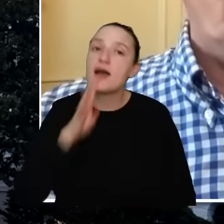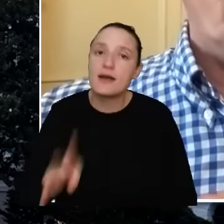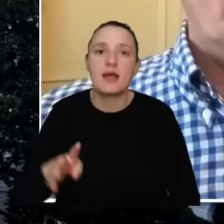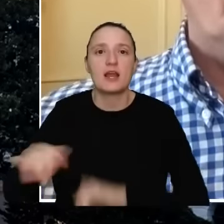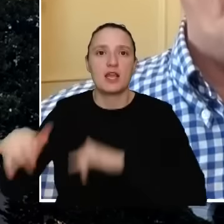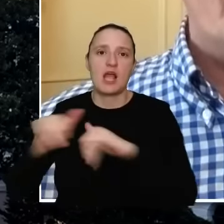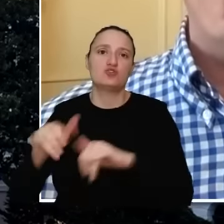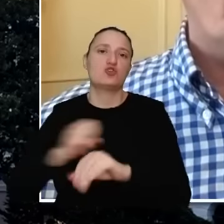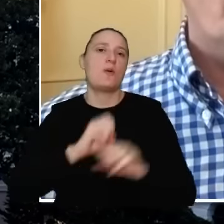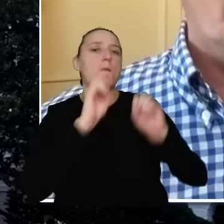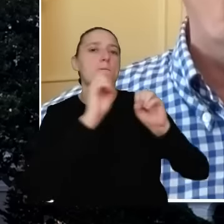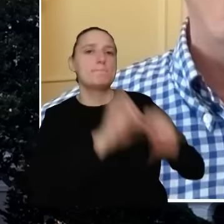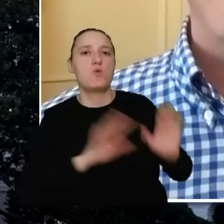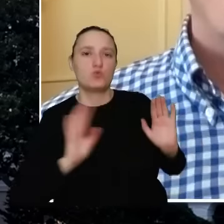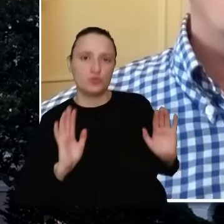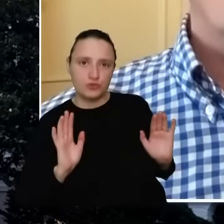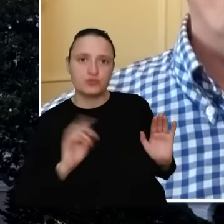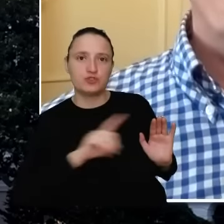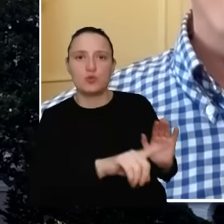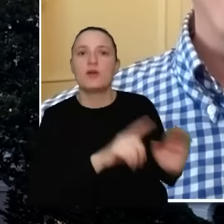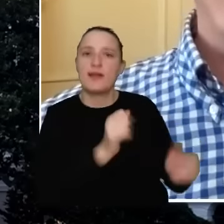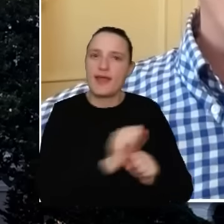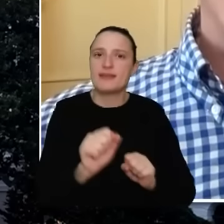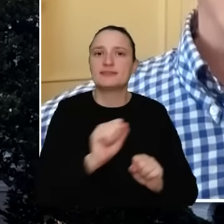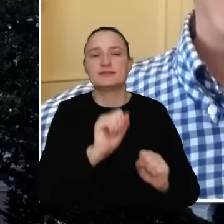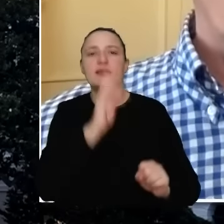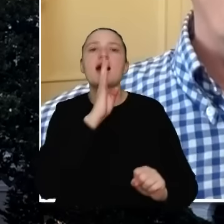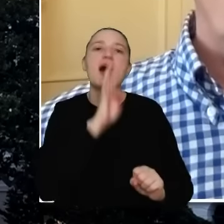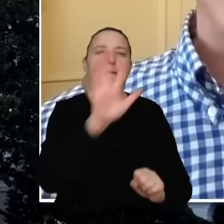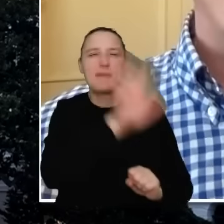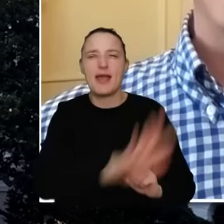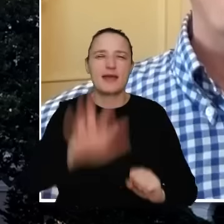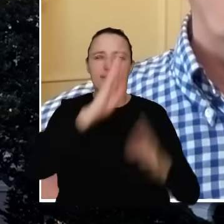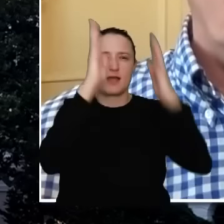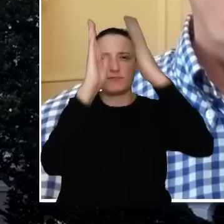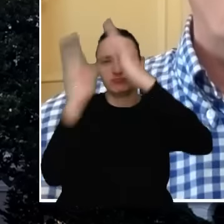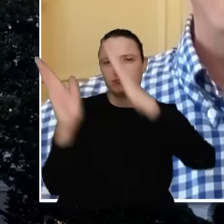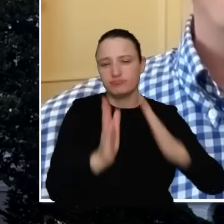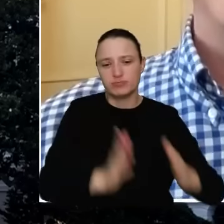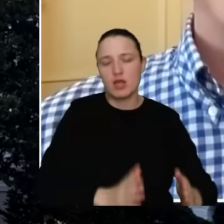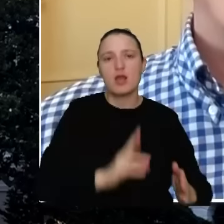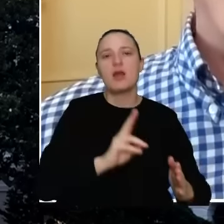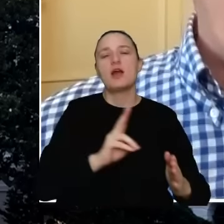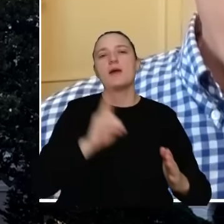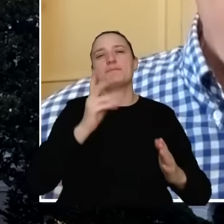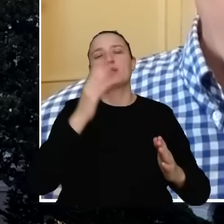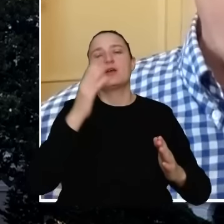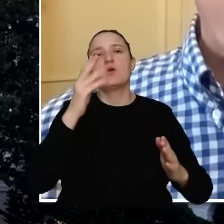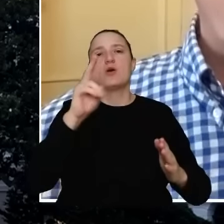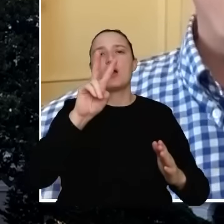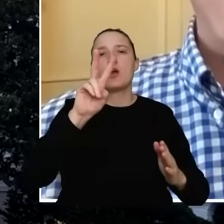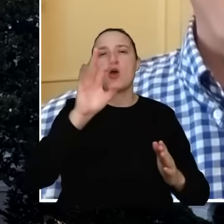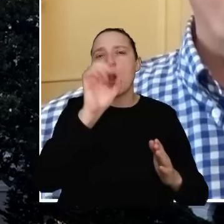że powstał ten tak zwany pas rdzy, czyli powiedzmy od Pensylwanii, Wisconsin, Minnesoty,